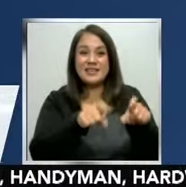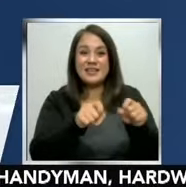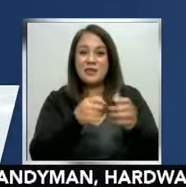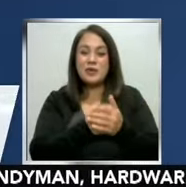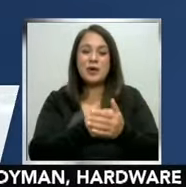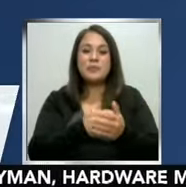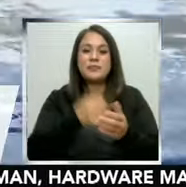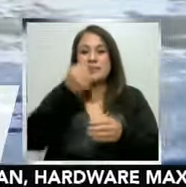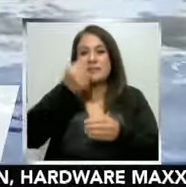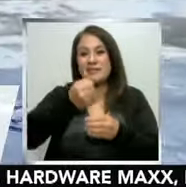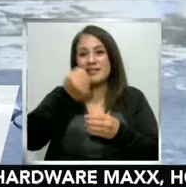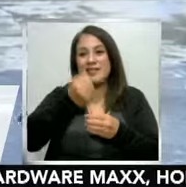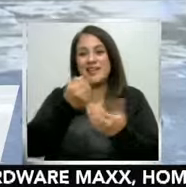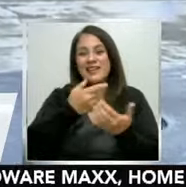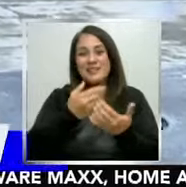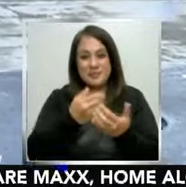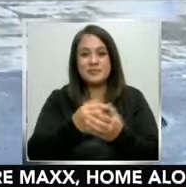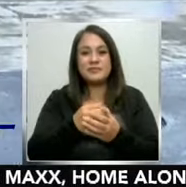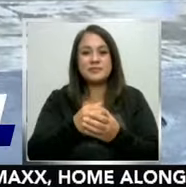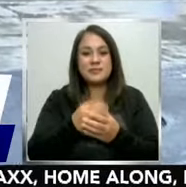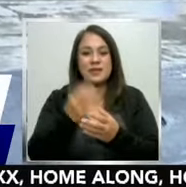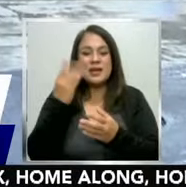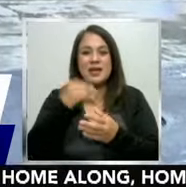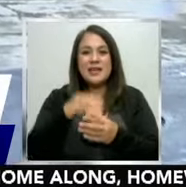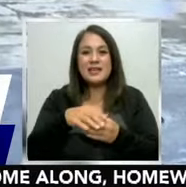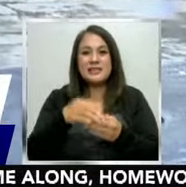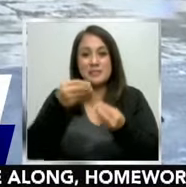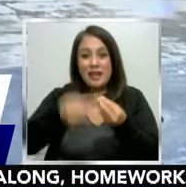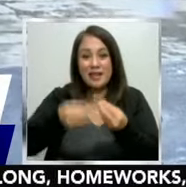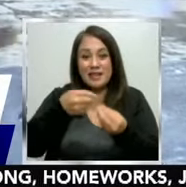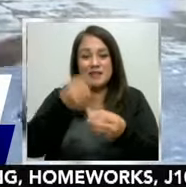saging konyelo. Siyempre sa planta po kami kumukuha, ma'am.